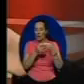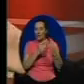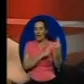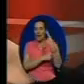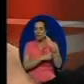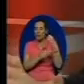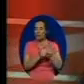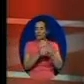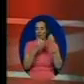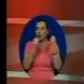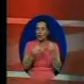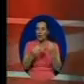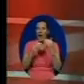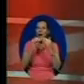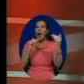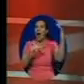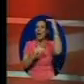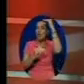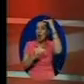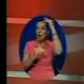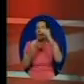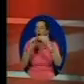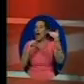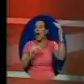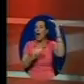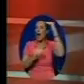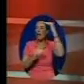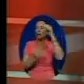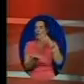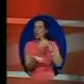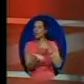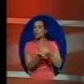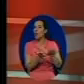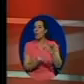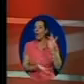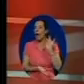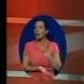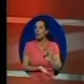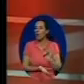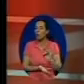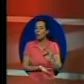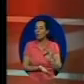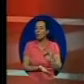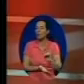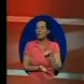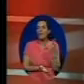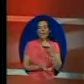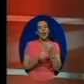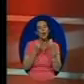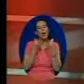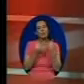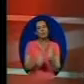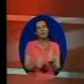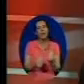עושים עבודה טובה, העליון לא עושה, העליון נוטה בדרך כלל לדחות את העתירות נכון. הצרכניות, ולא לתת